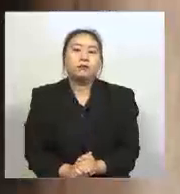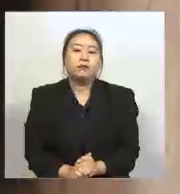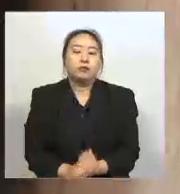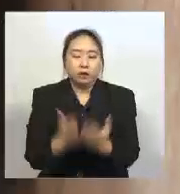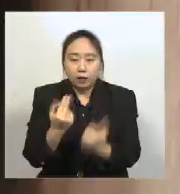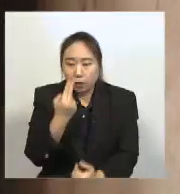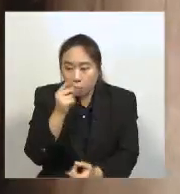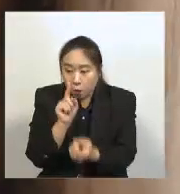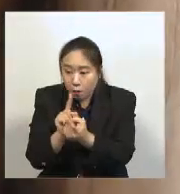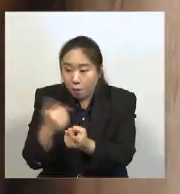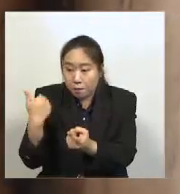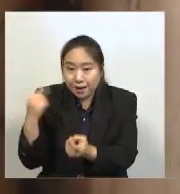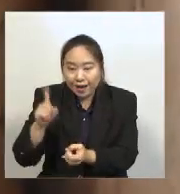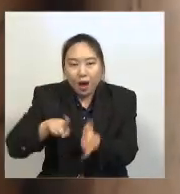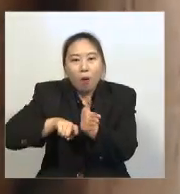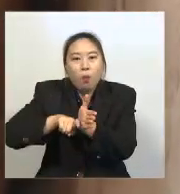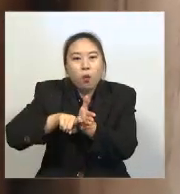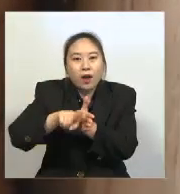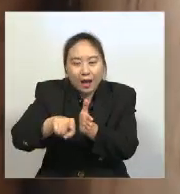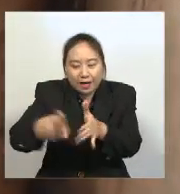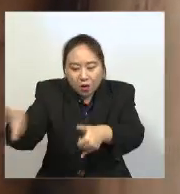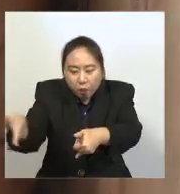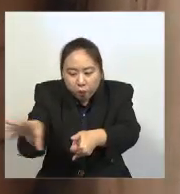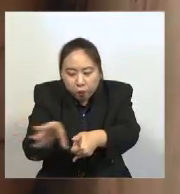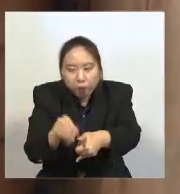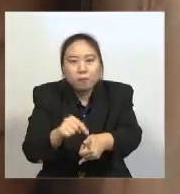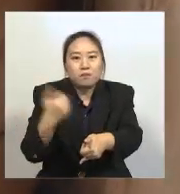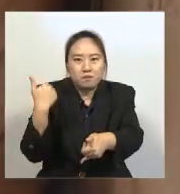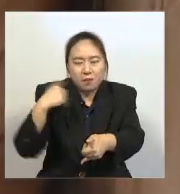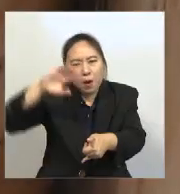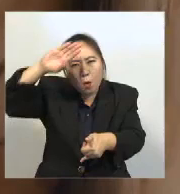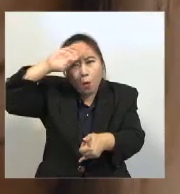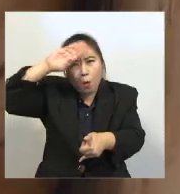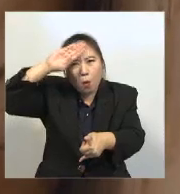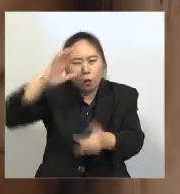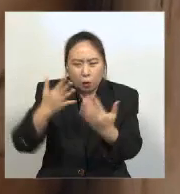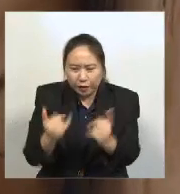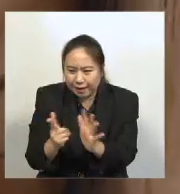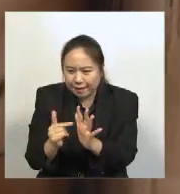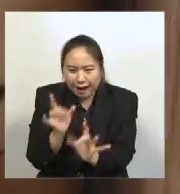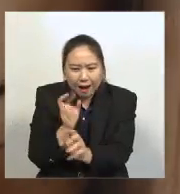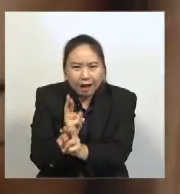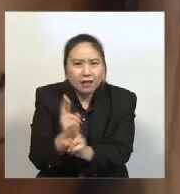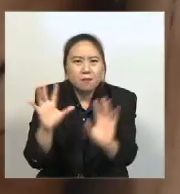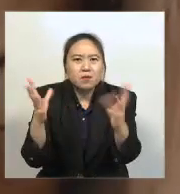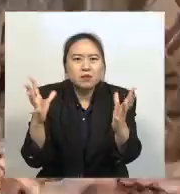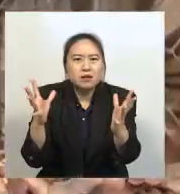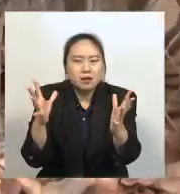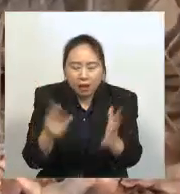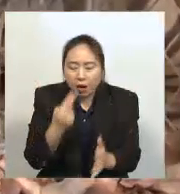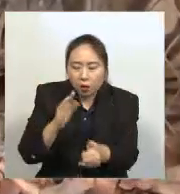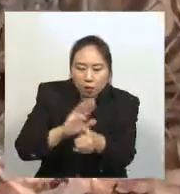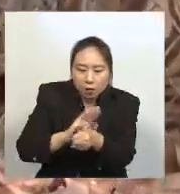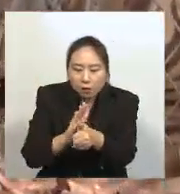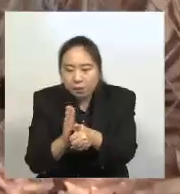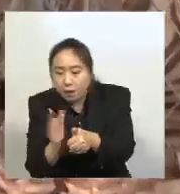วก็ยังพบว่ามีการติดเชื้อไวรัสไข้หัดสุนัขโรคติดต่อร้ายแรงที่ยังไม่มียารักษาก็ทำได้เพียงรักษาตามอ